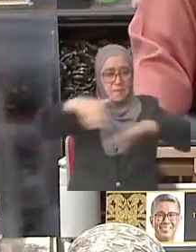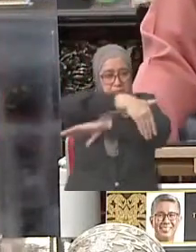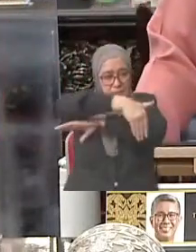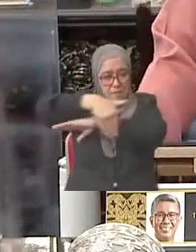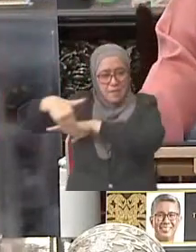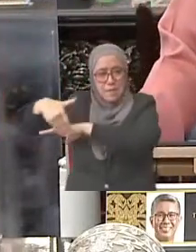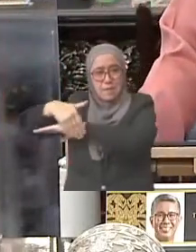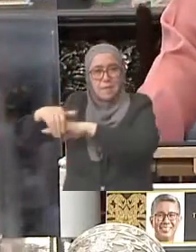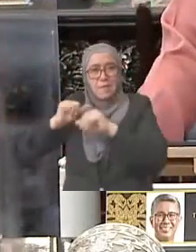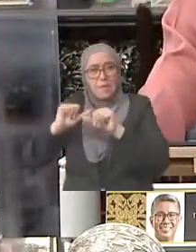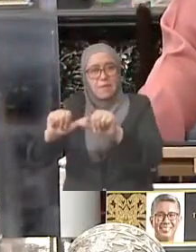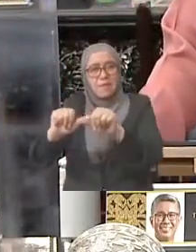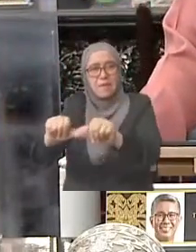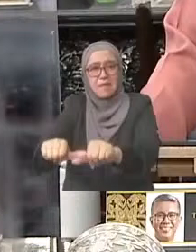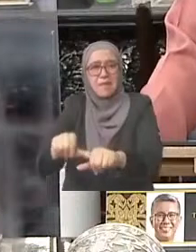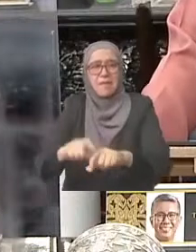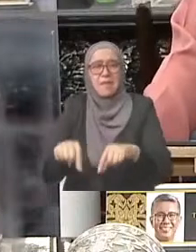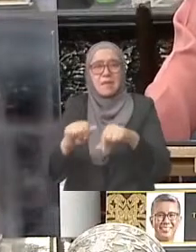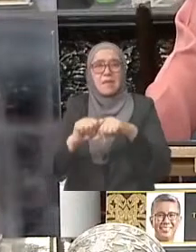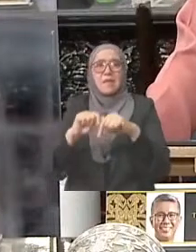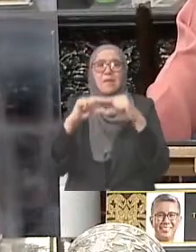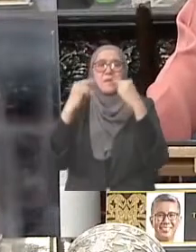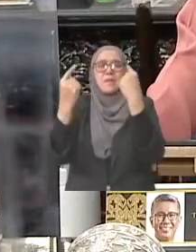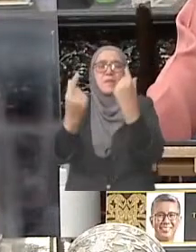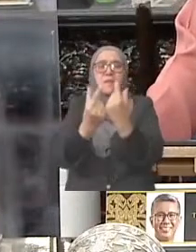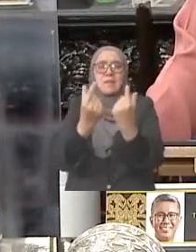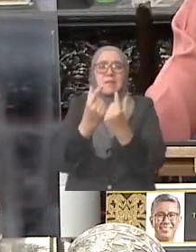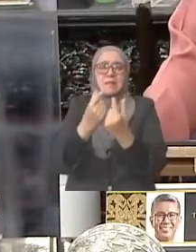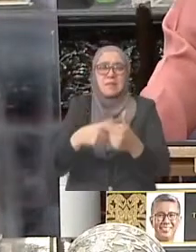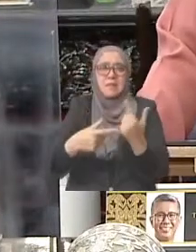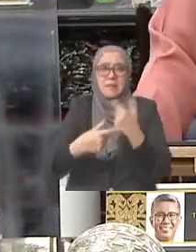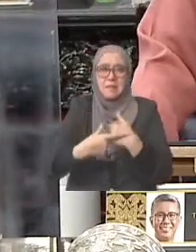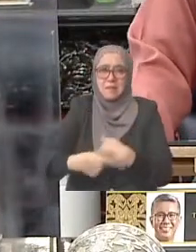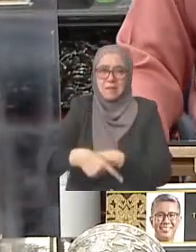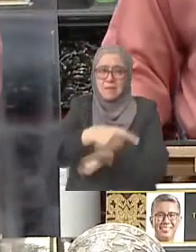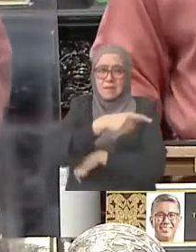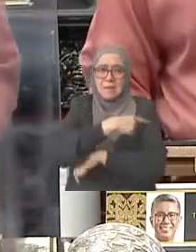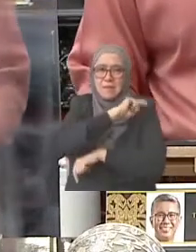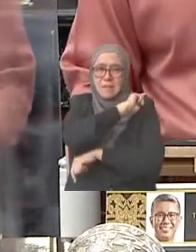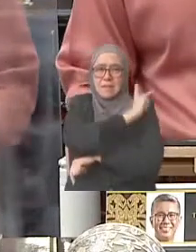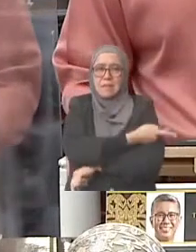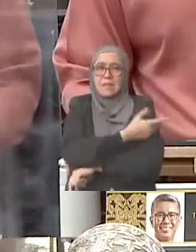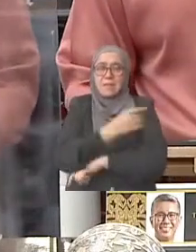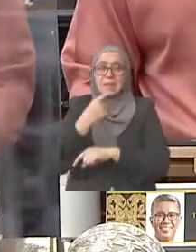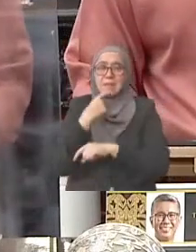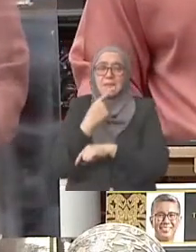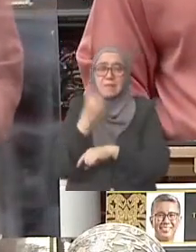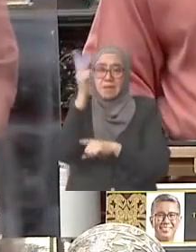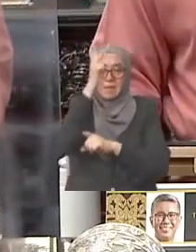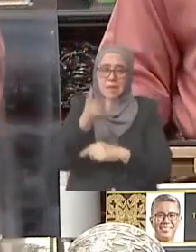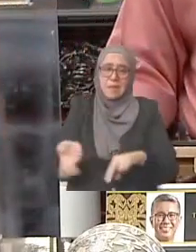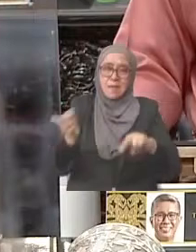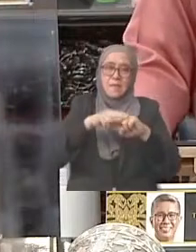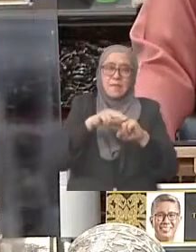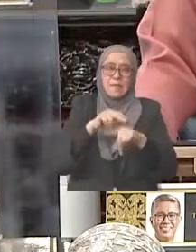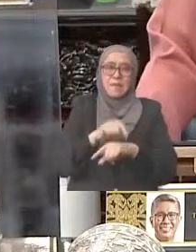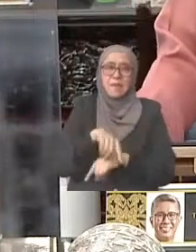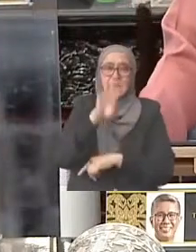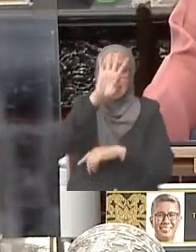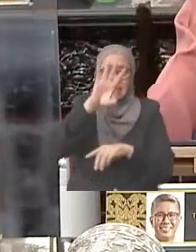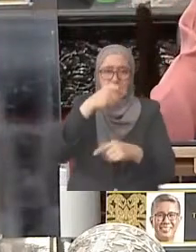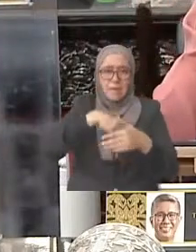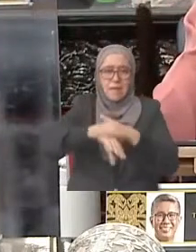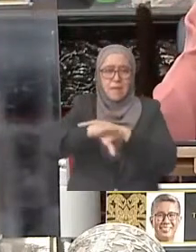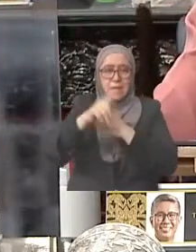oleh anggota perkuasaan saya itu kerajaan juga akan menambah empat pintu masuk immigration baru antaranya di teluk melano